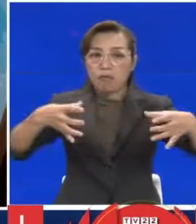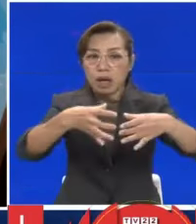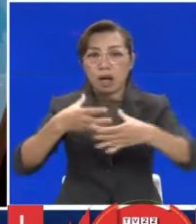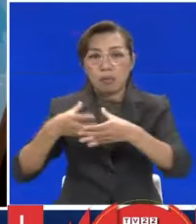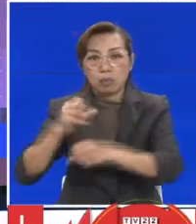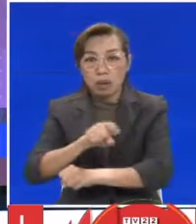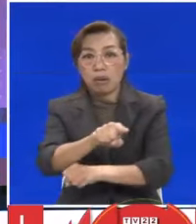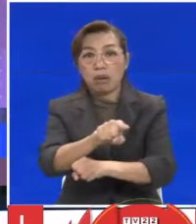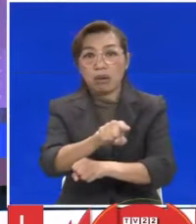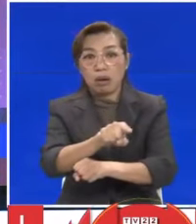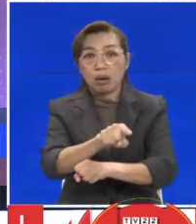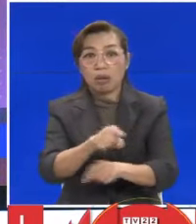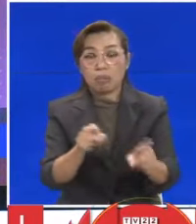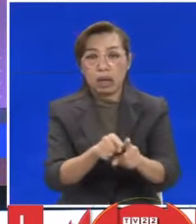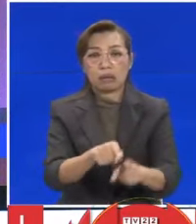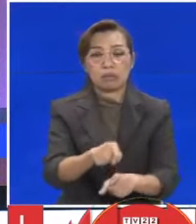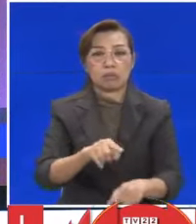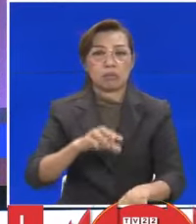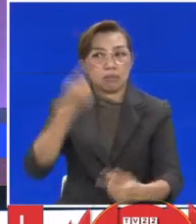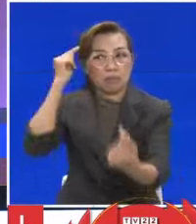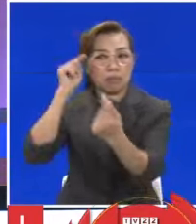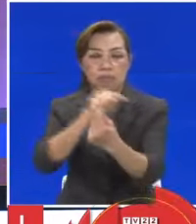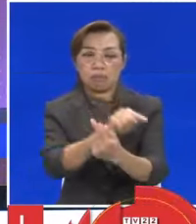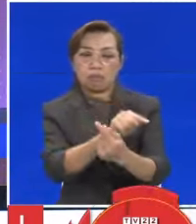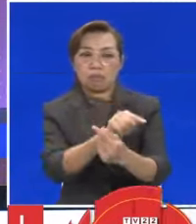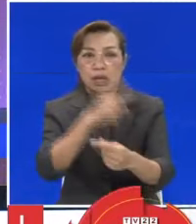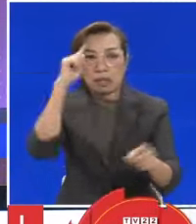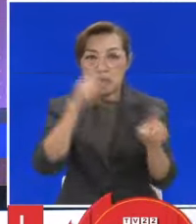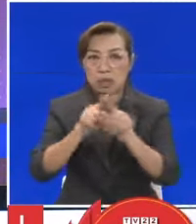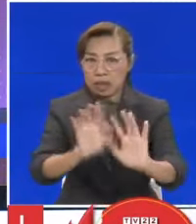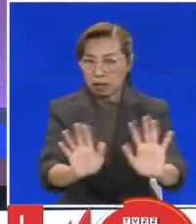ย์ซึ่งเขาก็อยู่พรรคฝ่ายค้านเหมือนกันเขาบอกว่าแต่อุดมการณ์ในบางเรื่องเราไม่ได้เหมือนกันเลยนะคะ